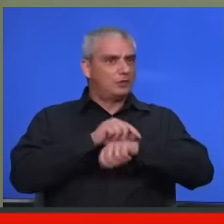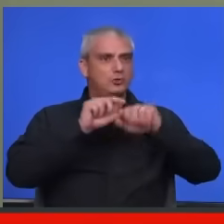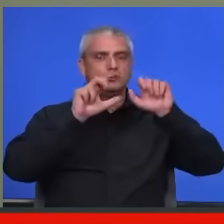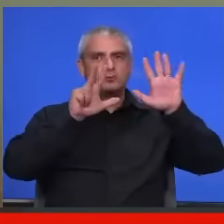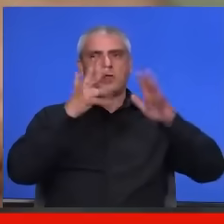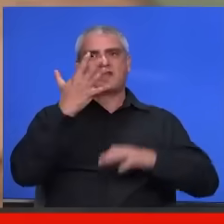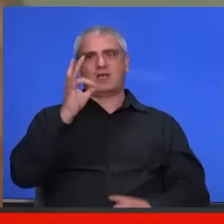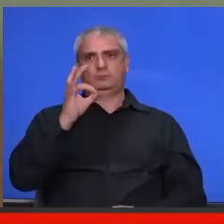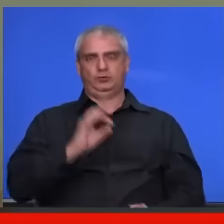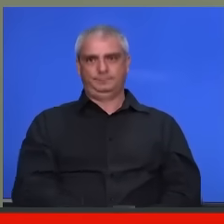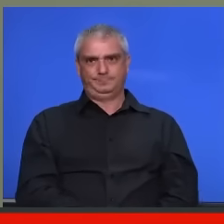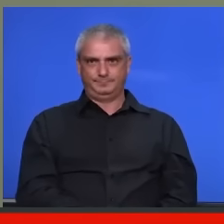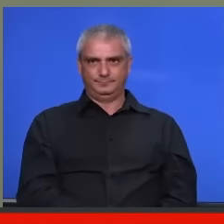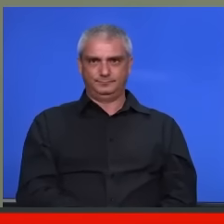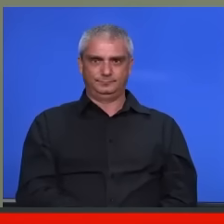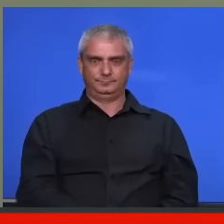8:50.